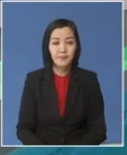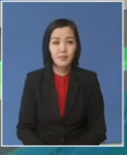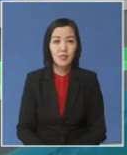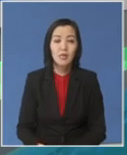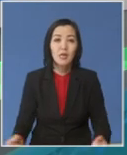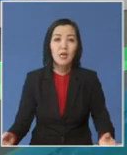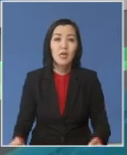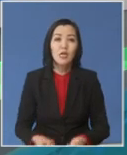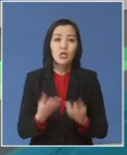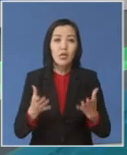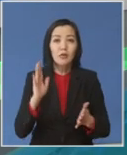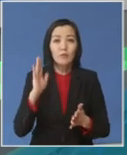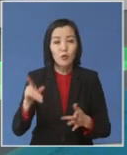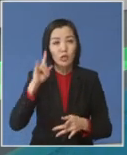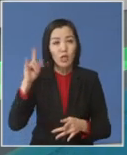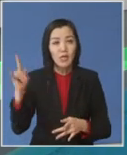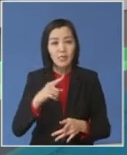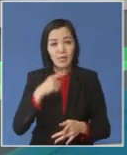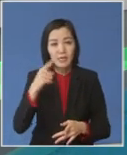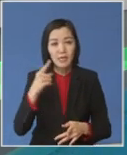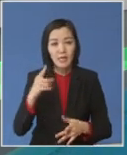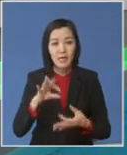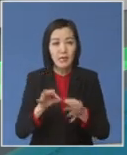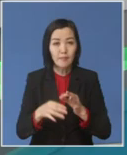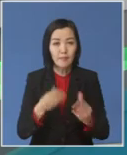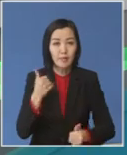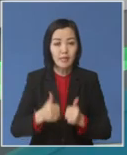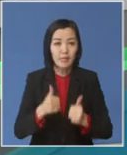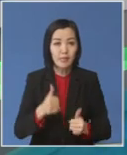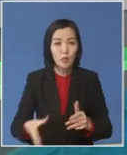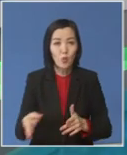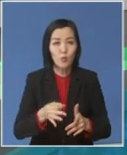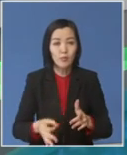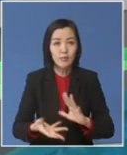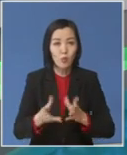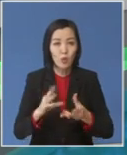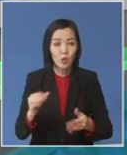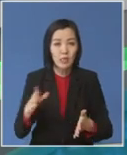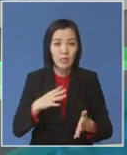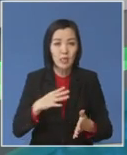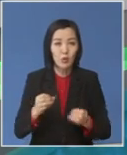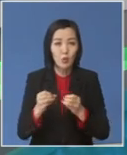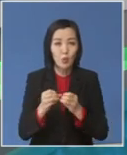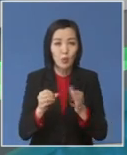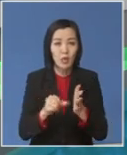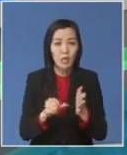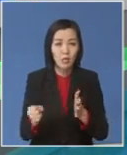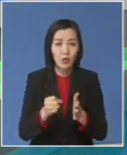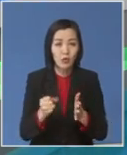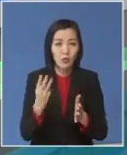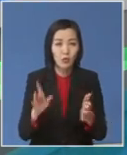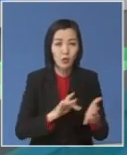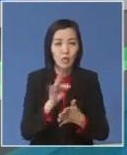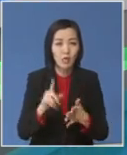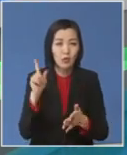Жарқын болашақ Қазақ тілі олимпиадасының облыстық кезеңі қорытындыланды. Биылғы білім бәсекесіне 16 аудан мен 3 қаладан 190-ға